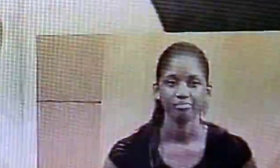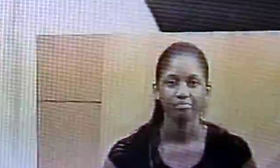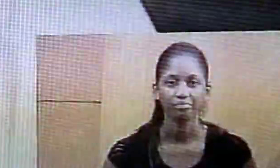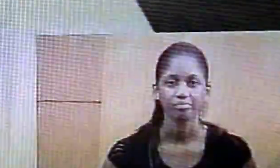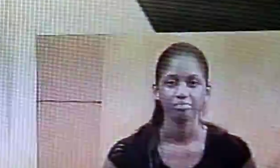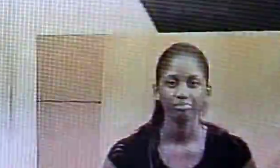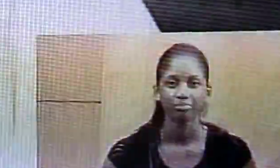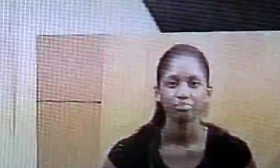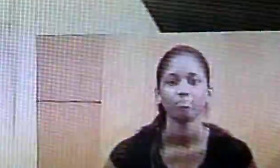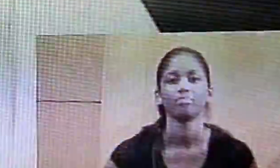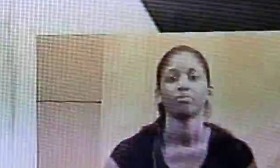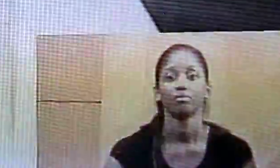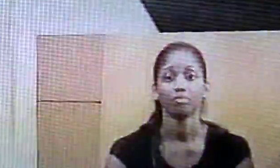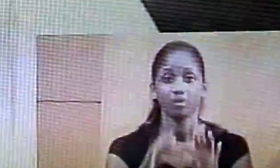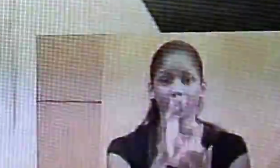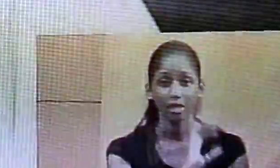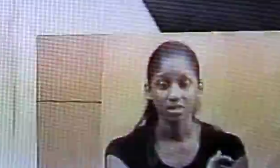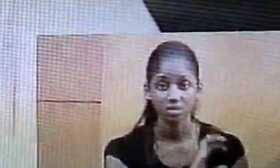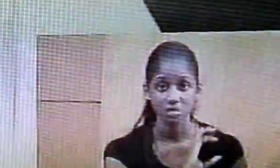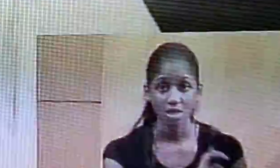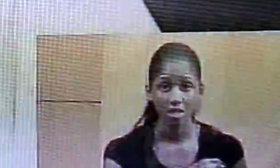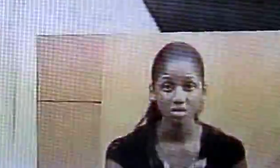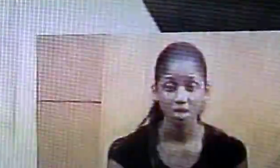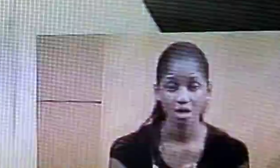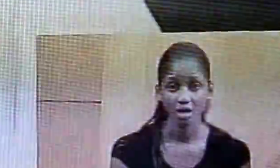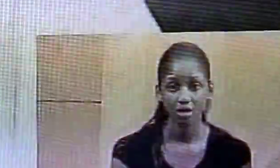Et l'expérimentation, elle